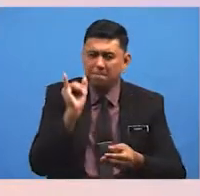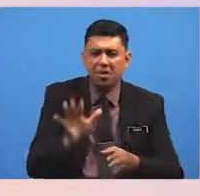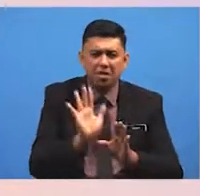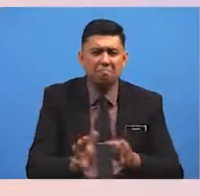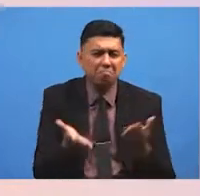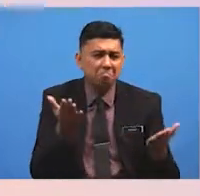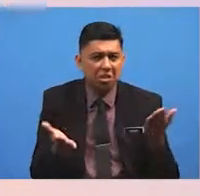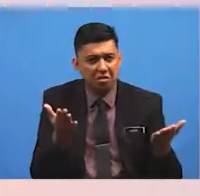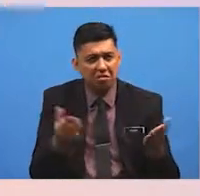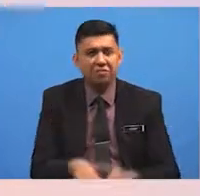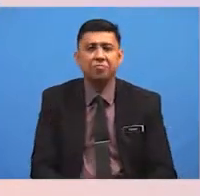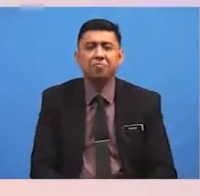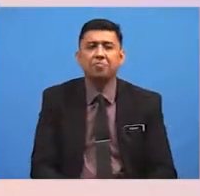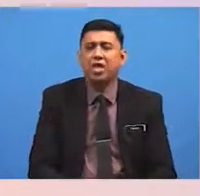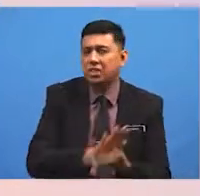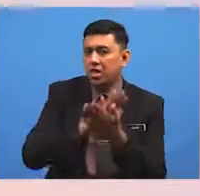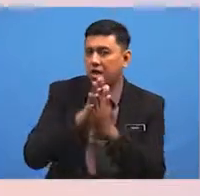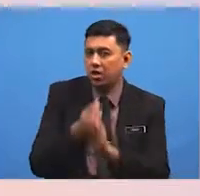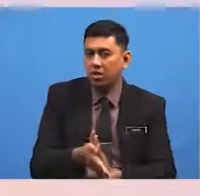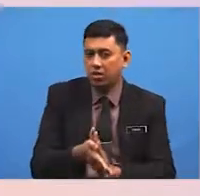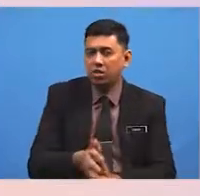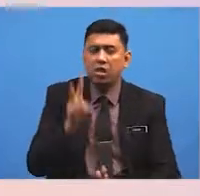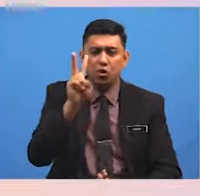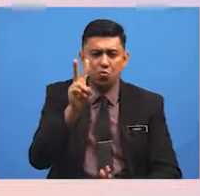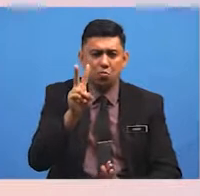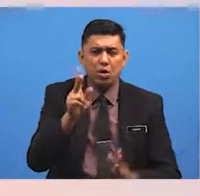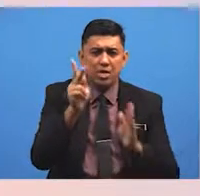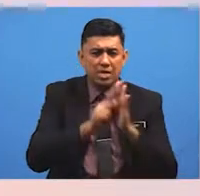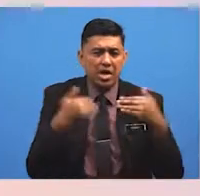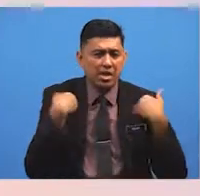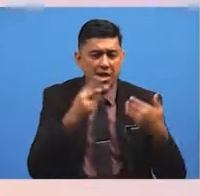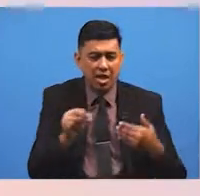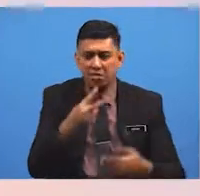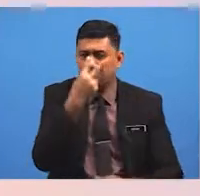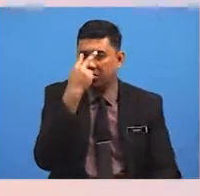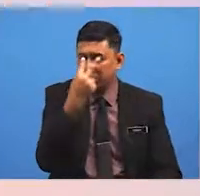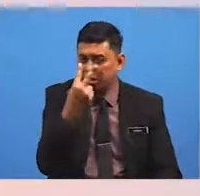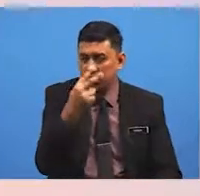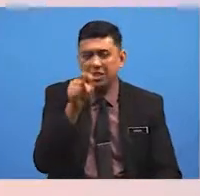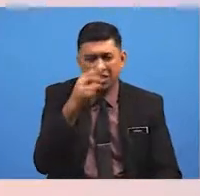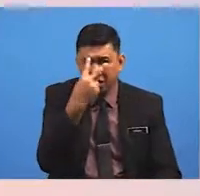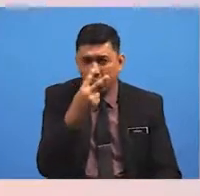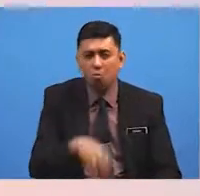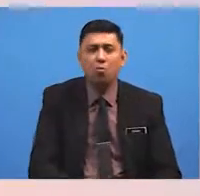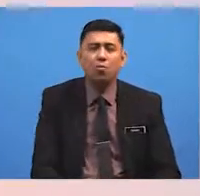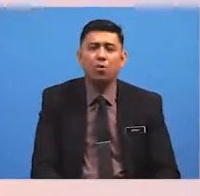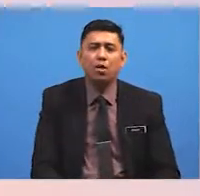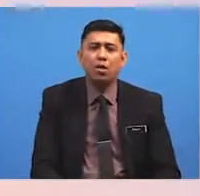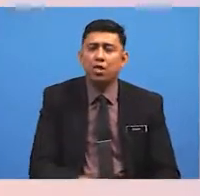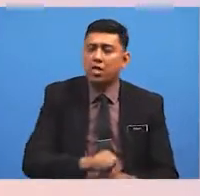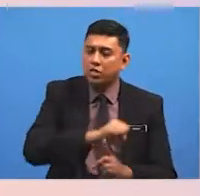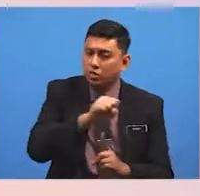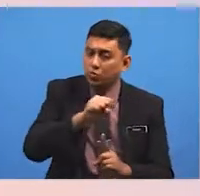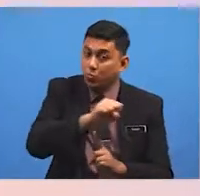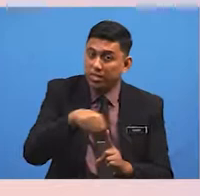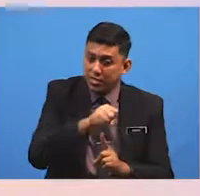dijangkiti jadi dua situasi yang kita perlu di Hai yaitu situasi sebenar